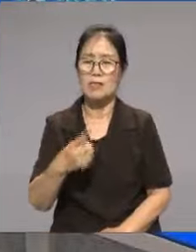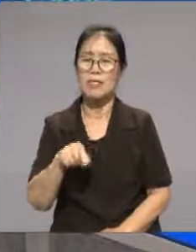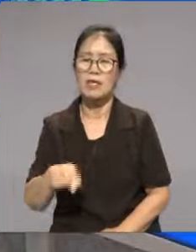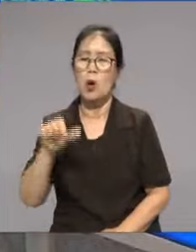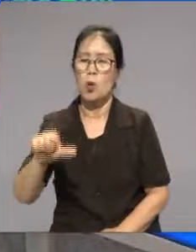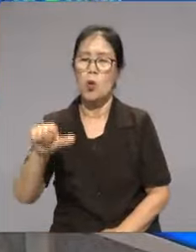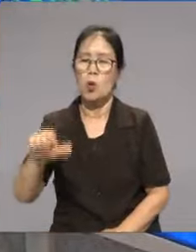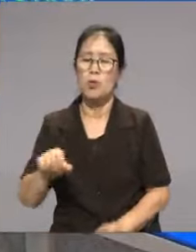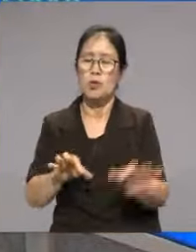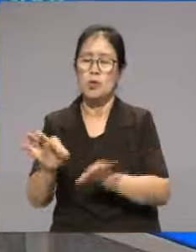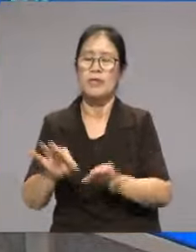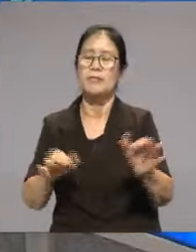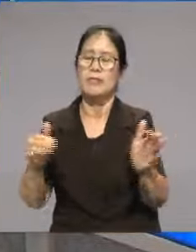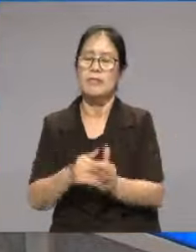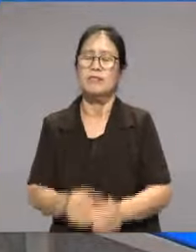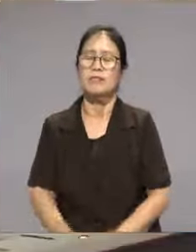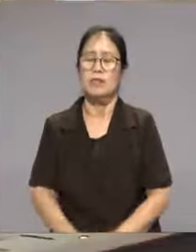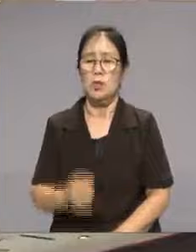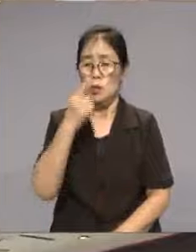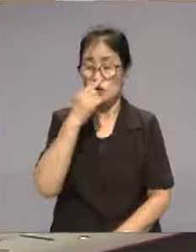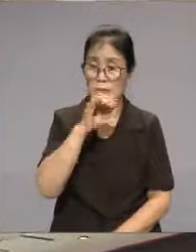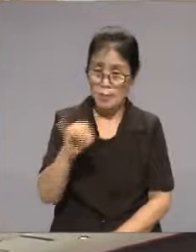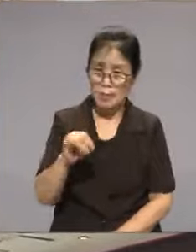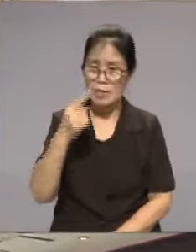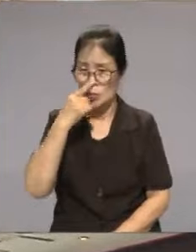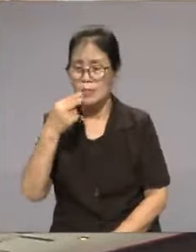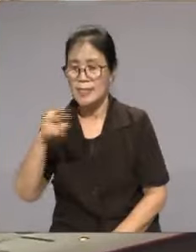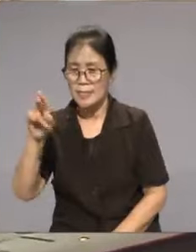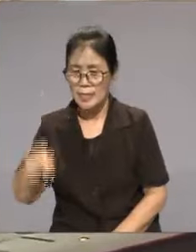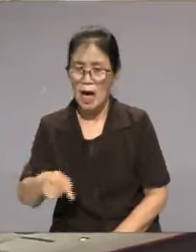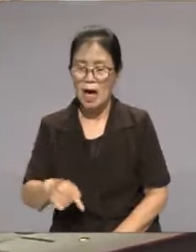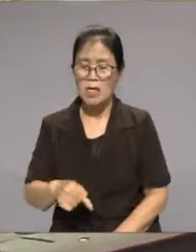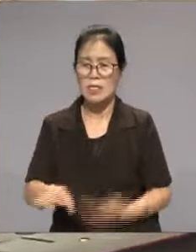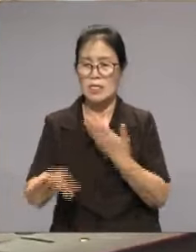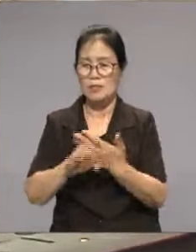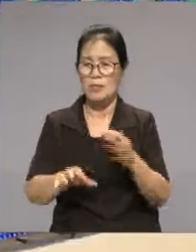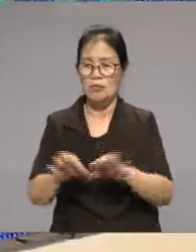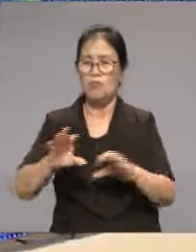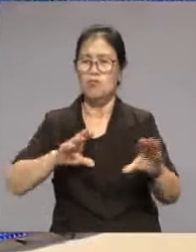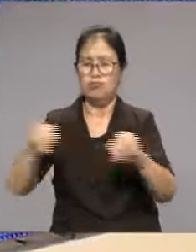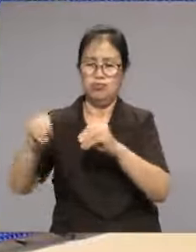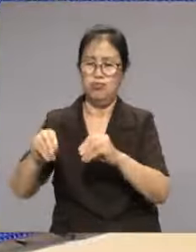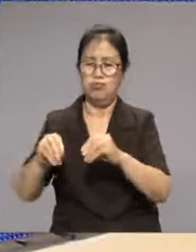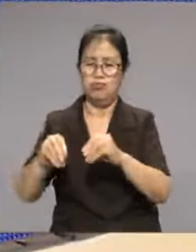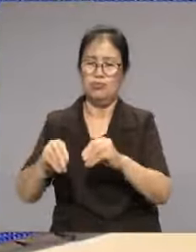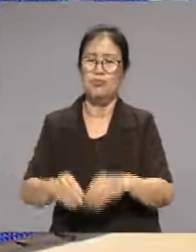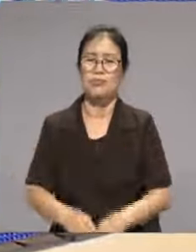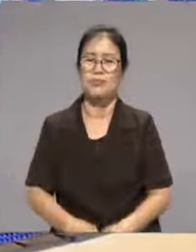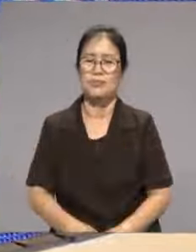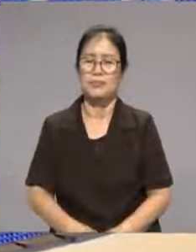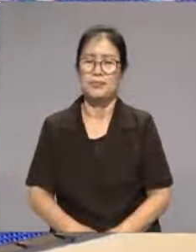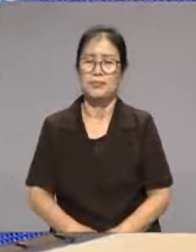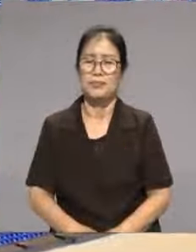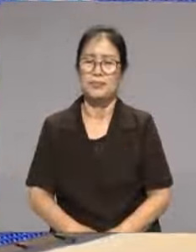2441.55에 거래를 마쳤습니다. 코스피 시장과 코스닥 시장에서 서킷 브레이커가 발동되며 거래가 일시